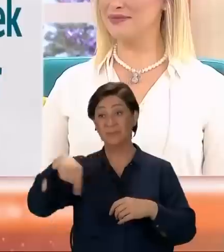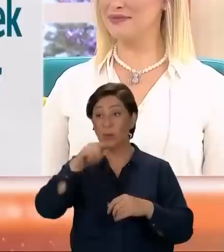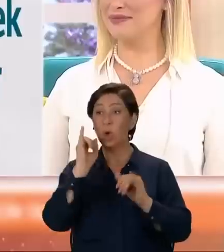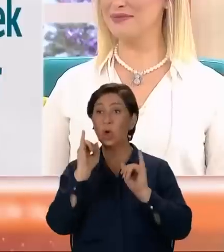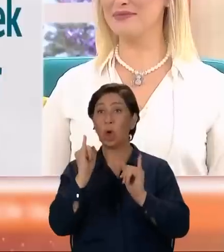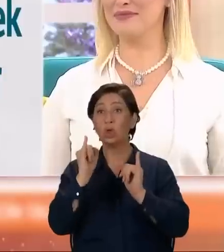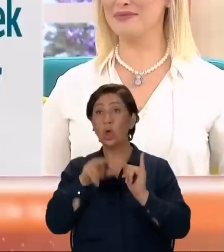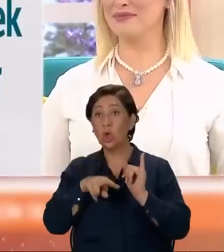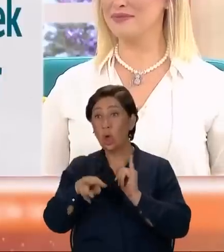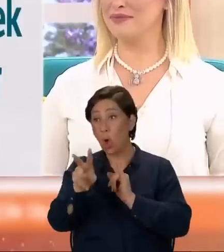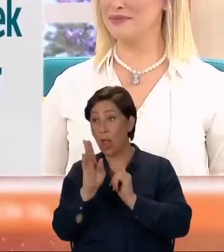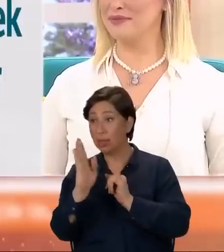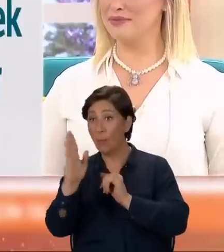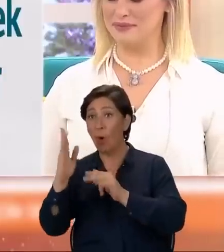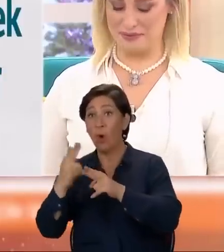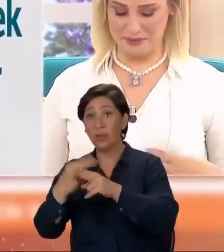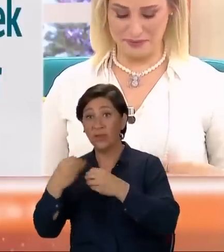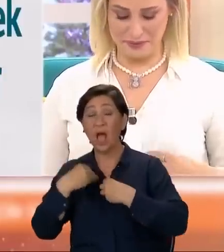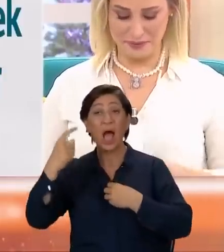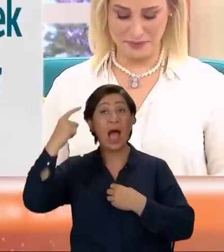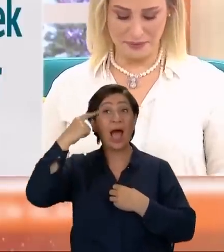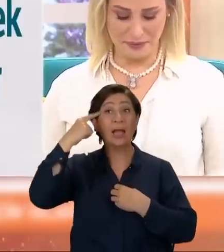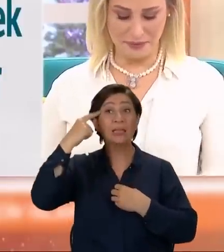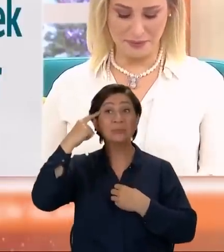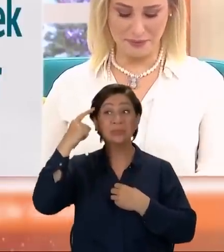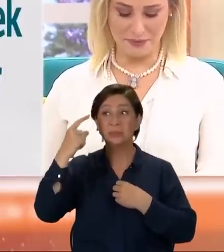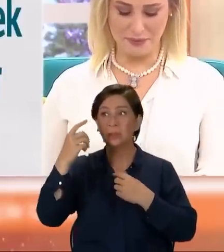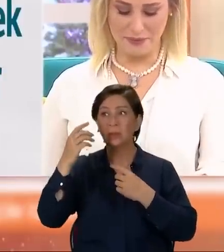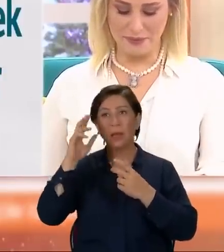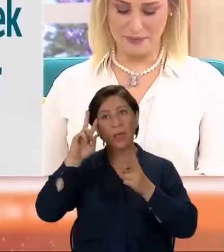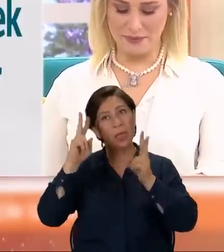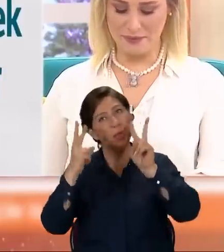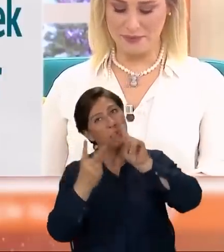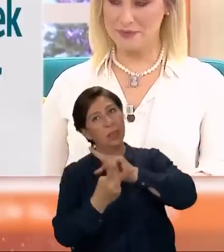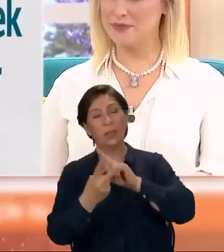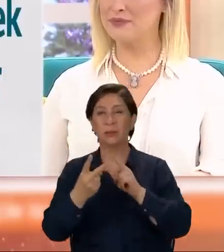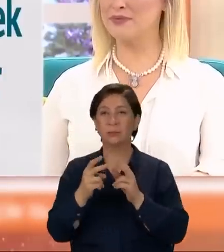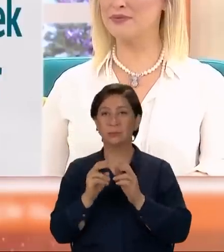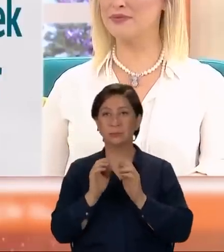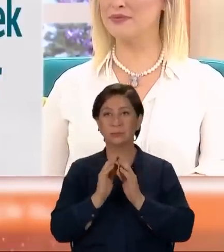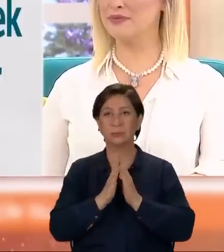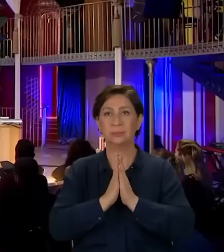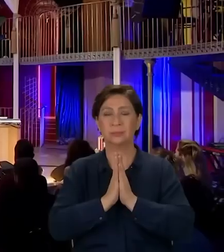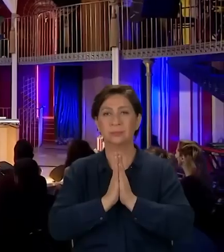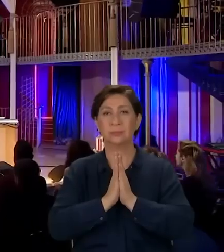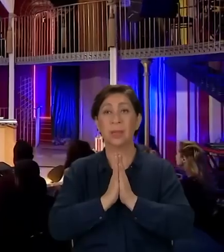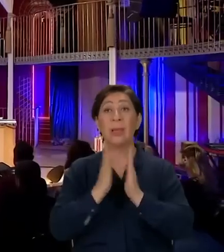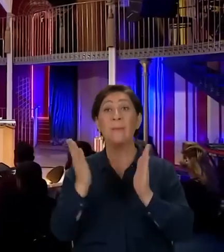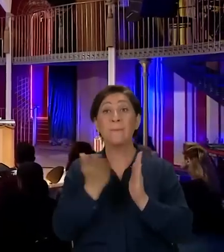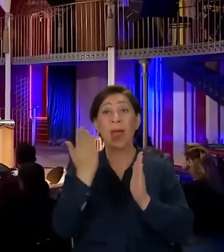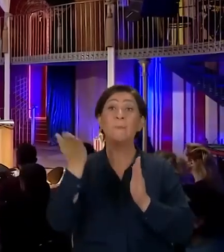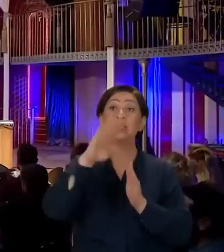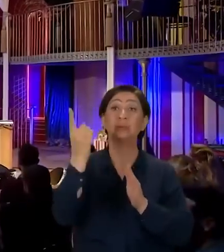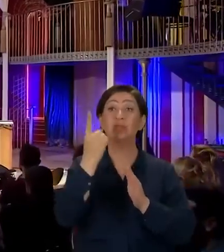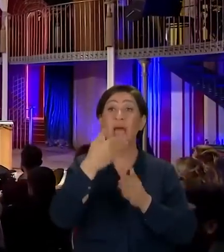görelim. Bizi gayrimeşru yola itiyorsa, aklımızı başımızdan alıyorsa... Dur, dur. Meğer başka bir